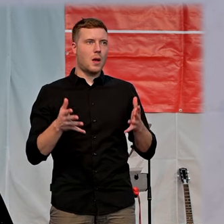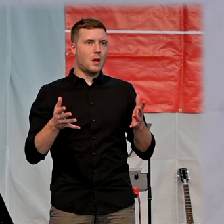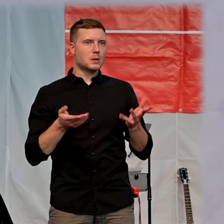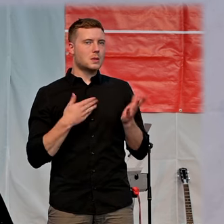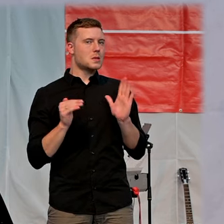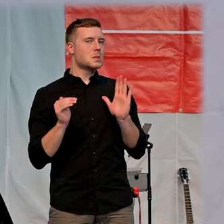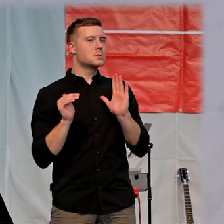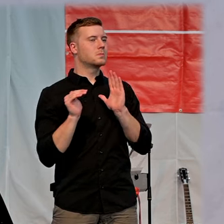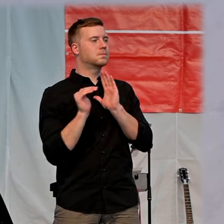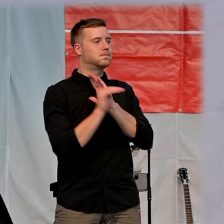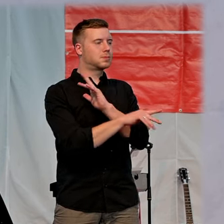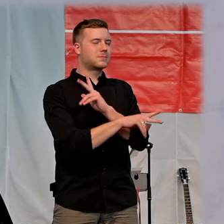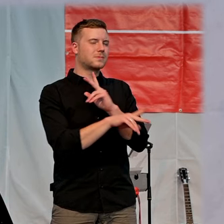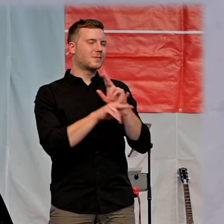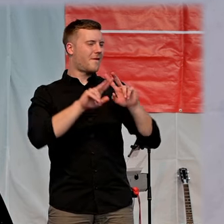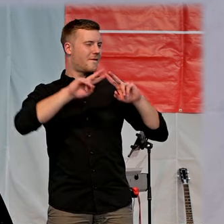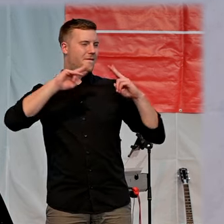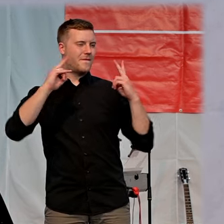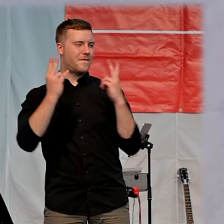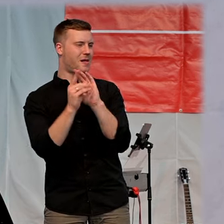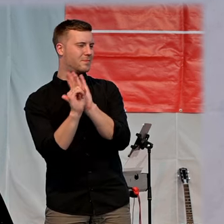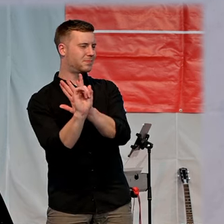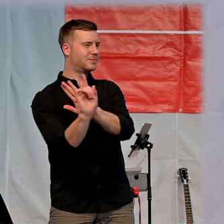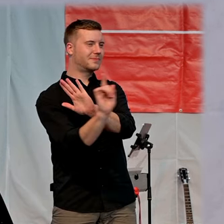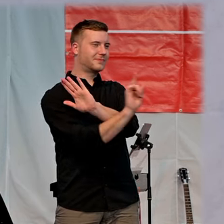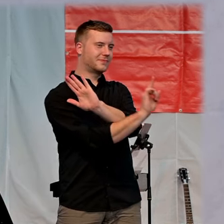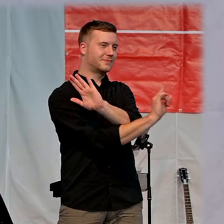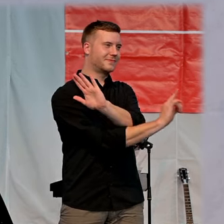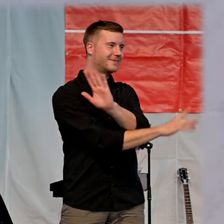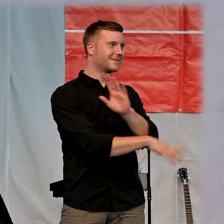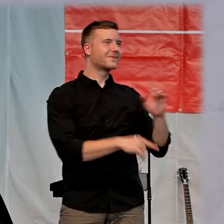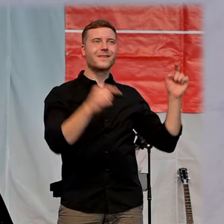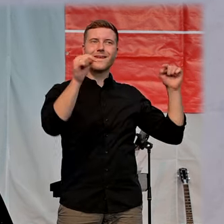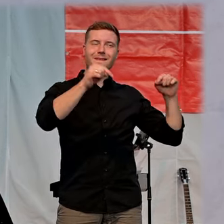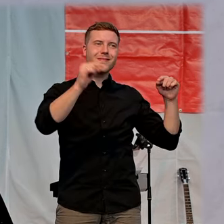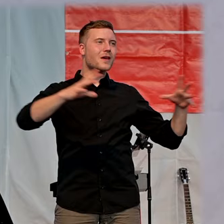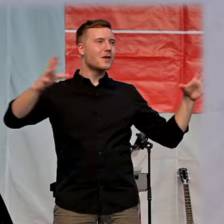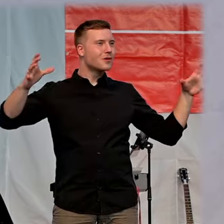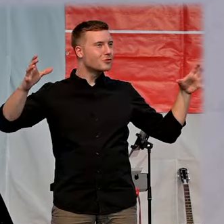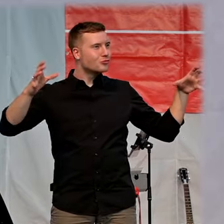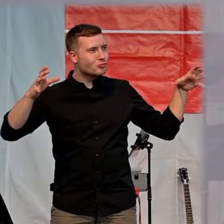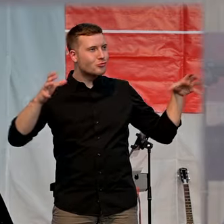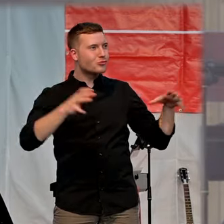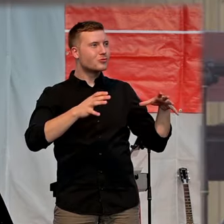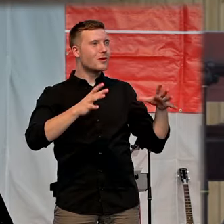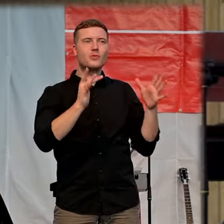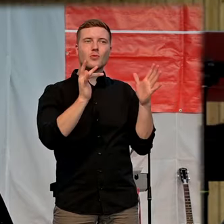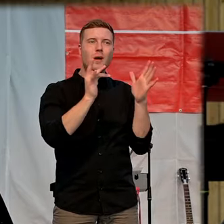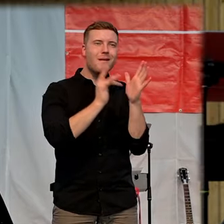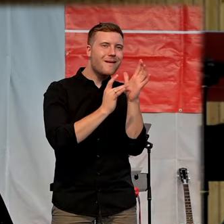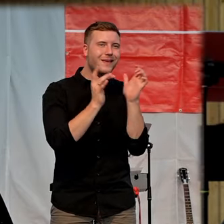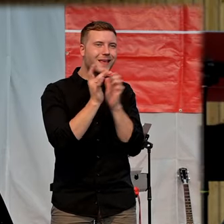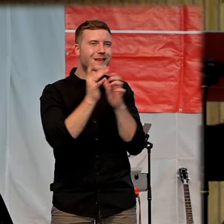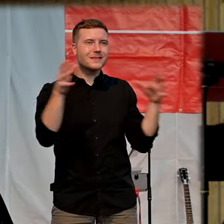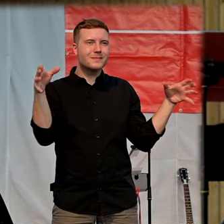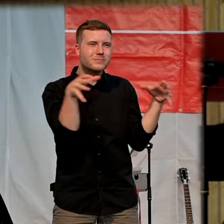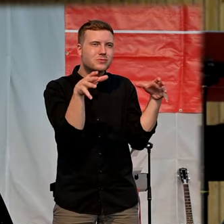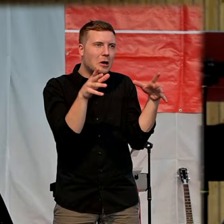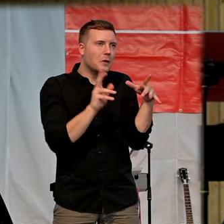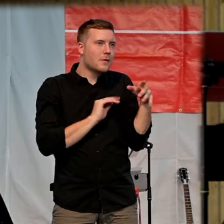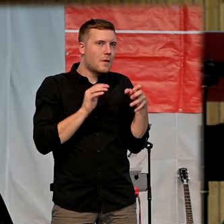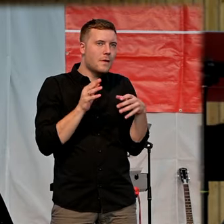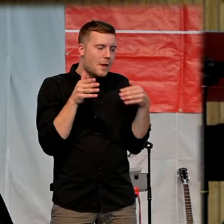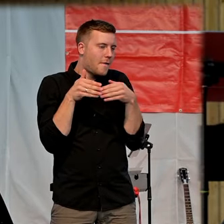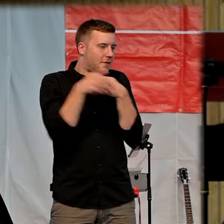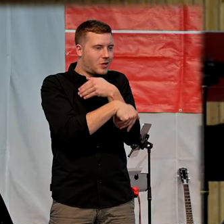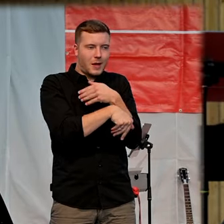Flüchten wir uns aus dieser Welt heraus in die Sachsenlandhalle, hätte ich fast gesagt. Nein. Möglichst in Höhlen, wo man uns nicht findet, so ungefähr, hat es